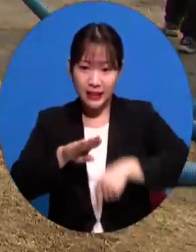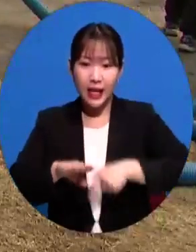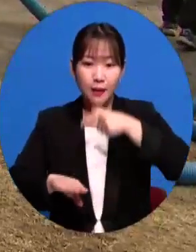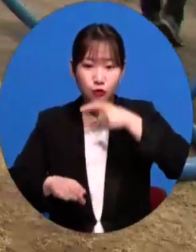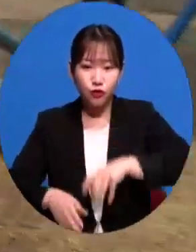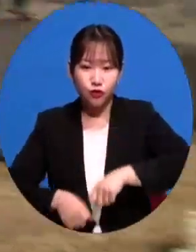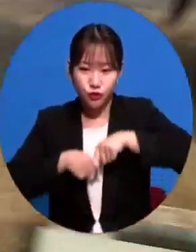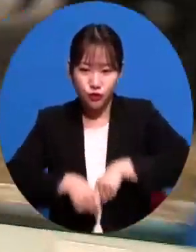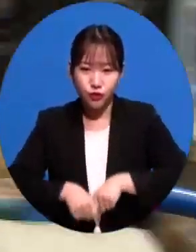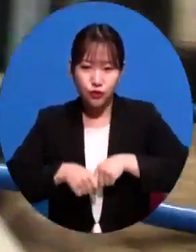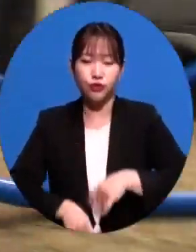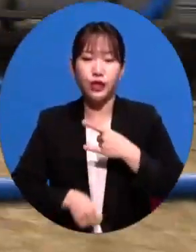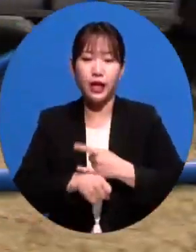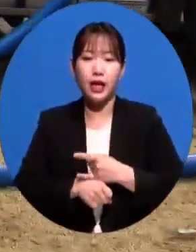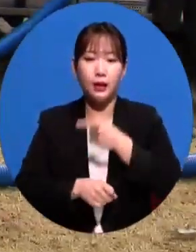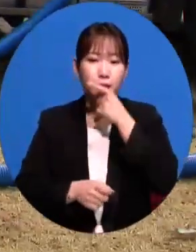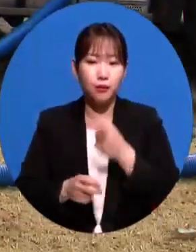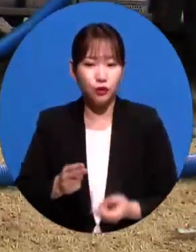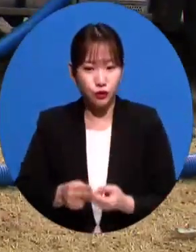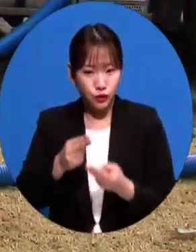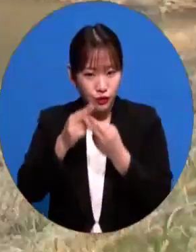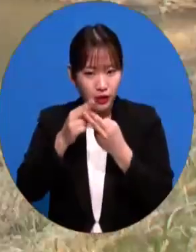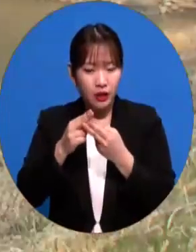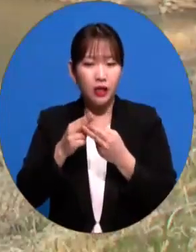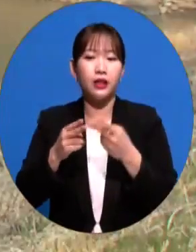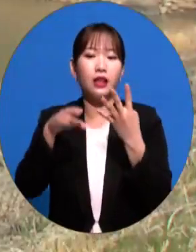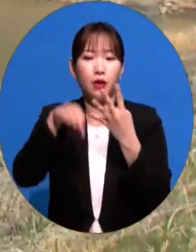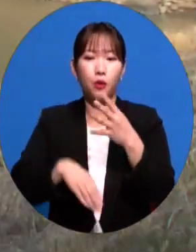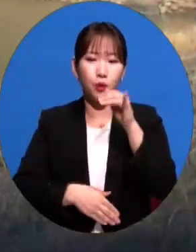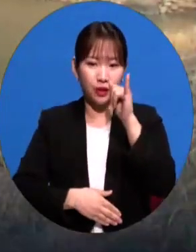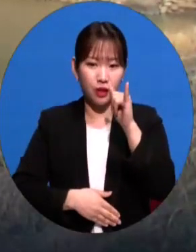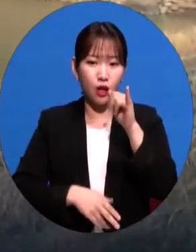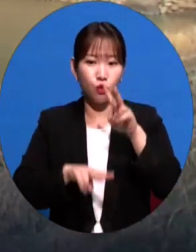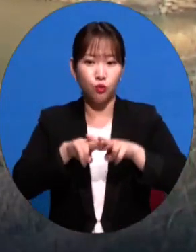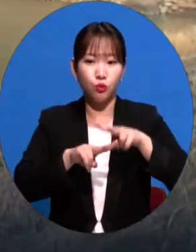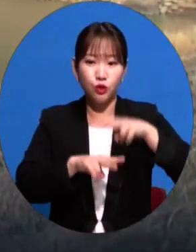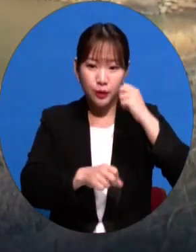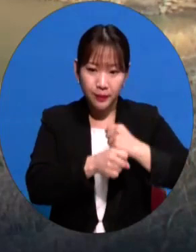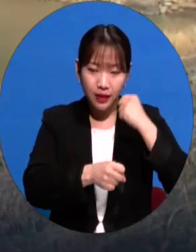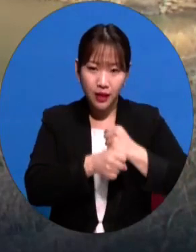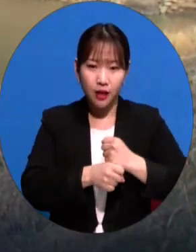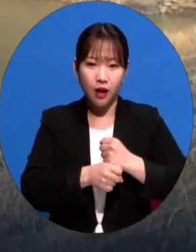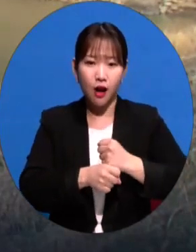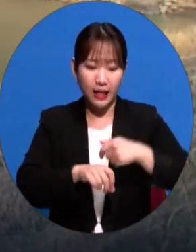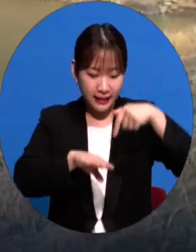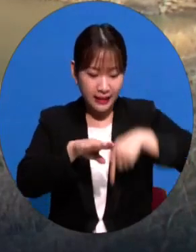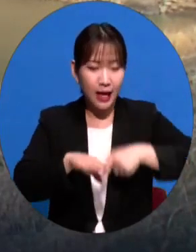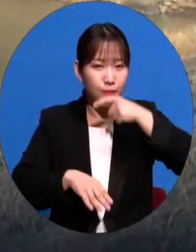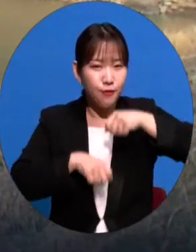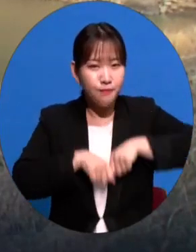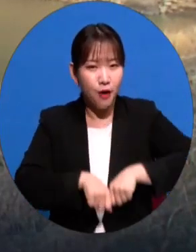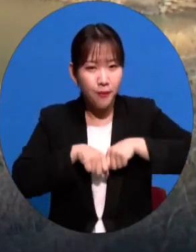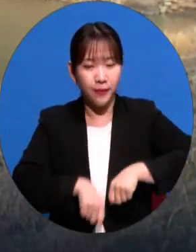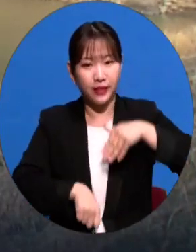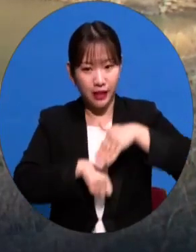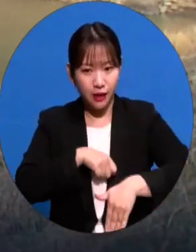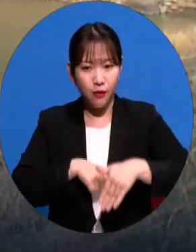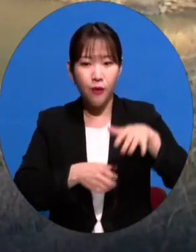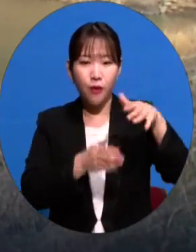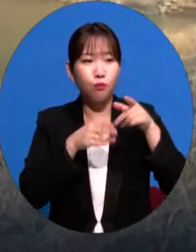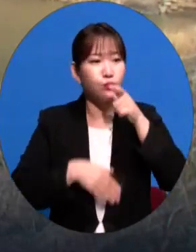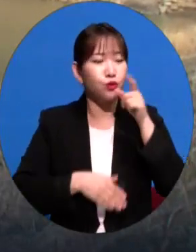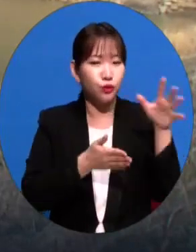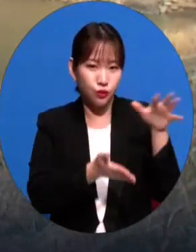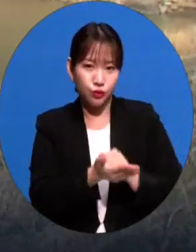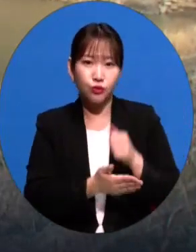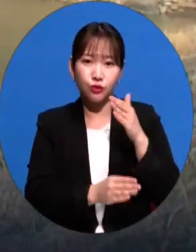저수지를 채우는 섬도 4곳이나 됩니다 관장을 개발해서 지하수를 펌핑하는 작업으로 데칠 수온으로 확보하고